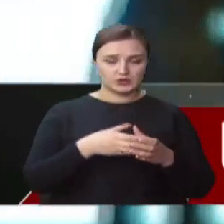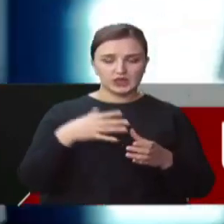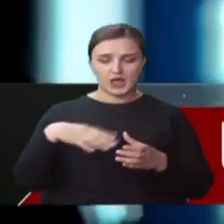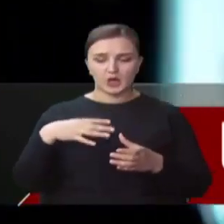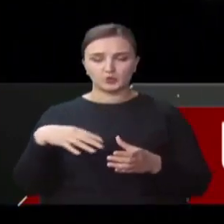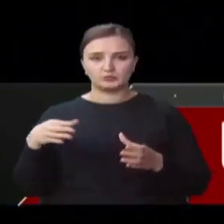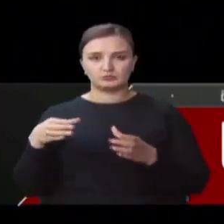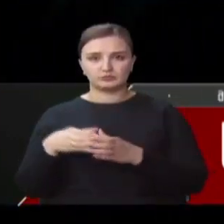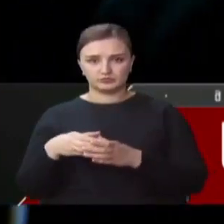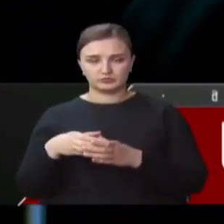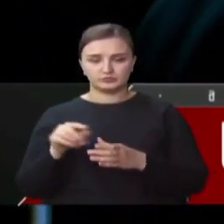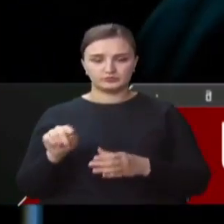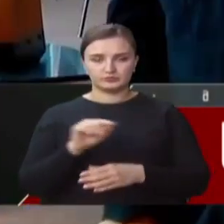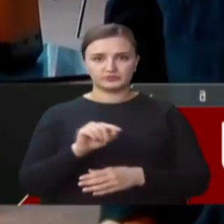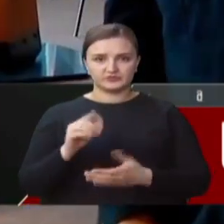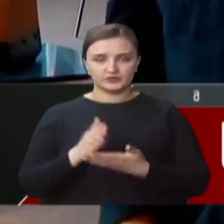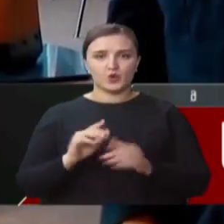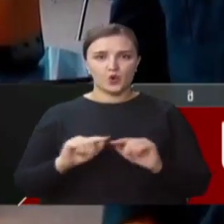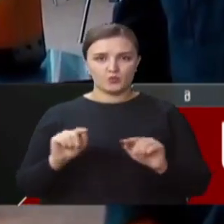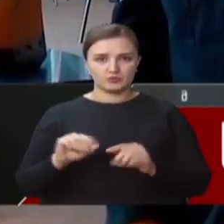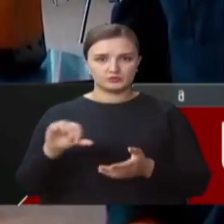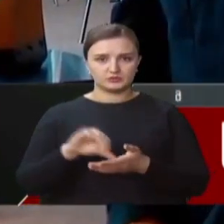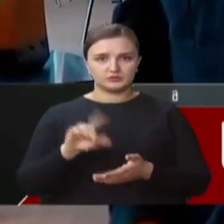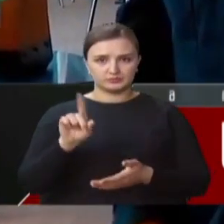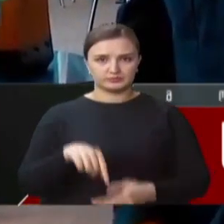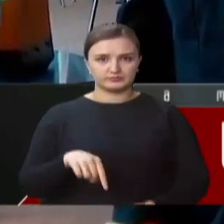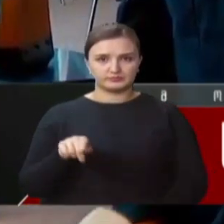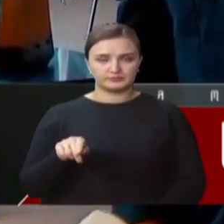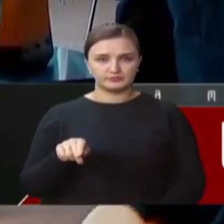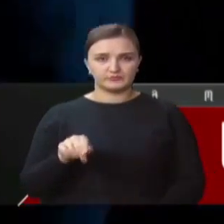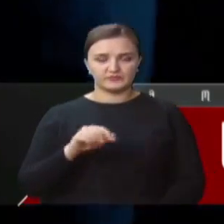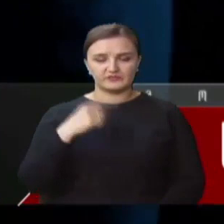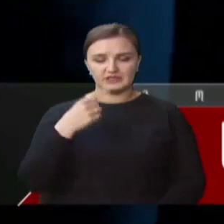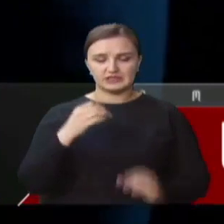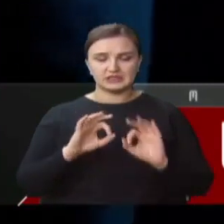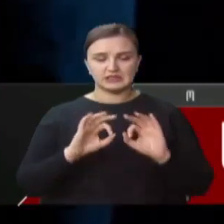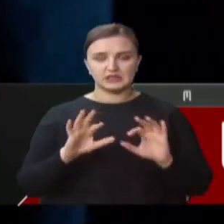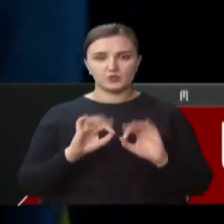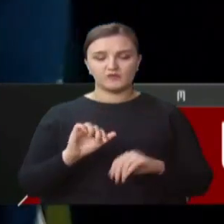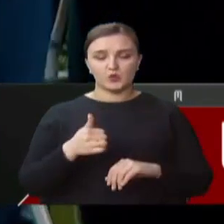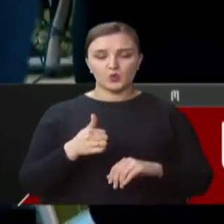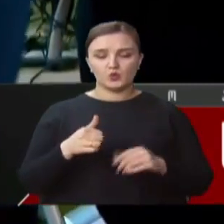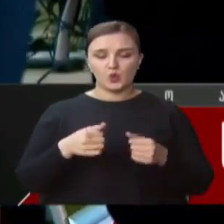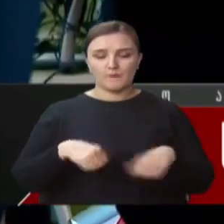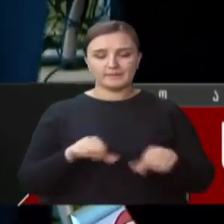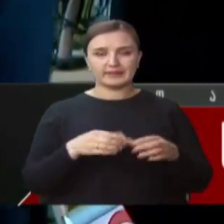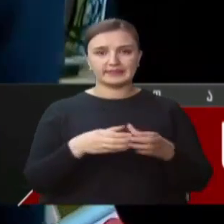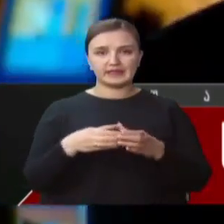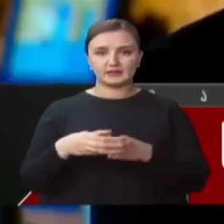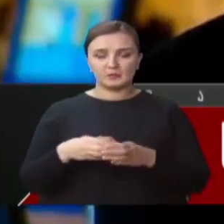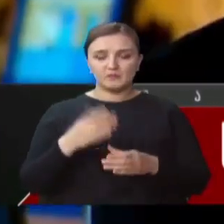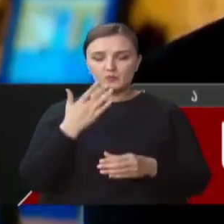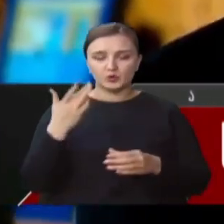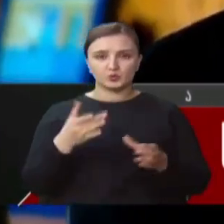დელეგაციის წევრებს შორის არიან ოპოზიციონერი დეპუტატები, რომლებიც ასევე ისაუბრებენ როგორც კომიტეტების ფორმატში, ასევე